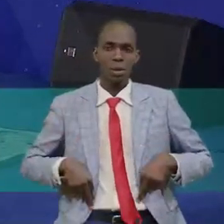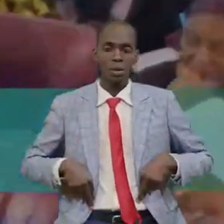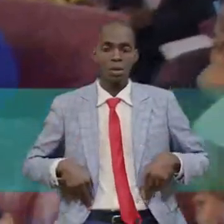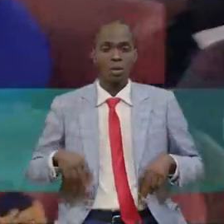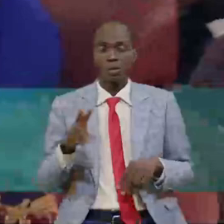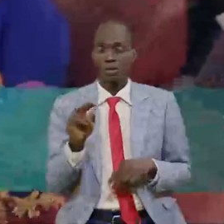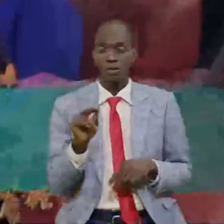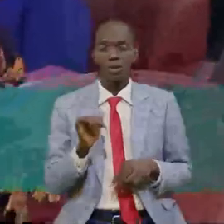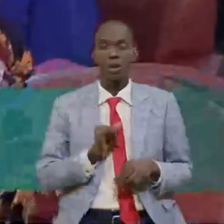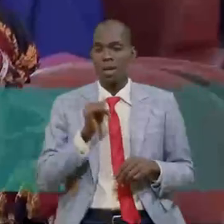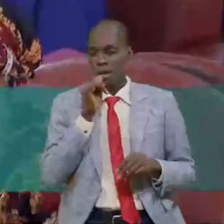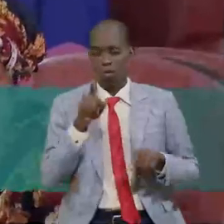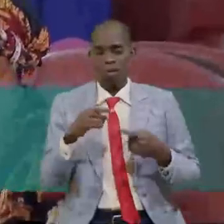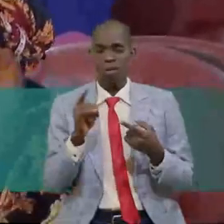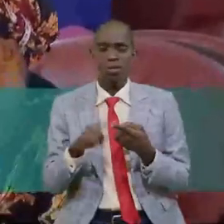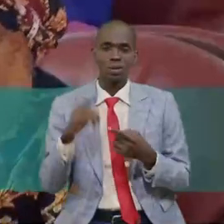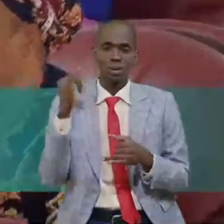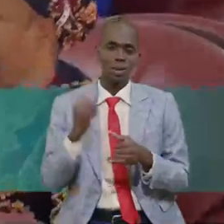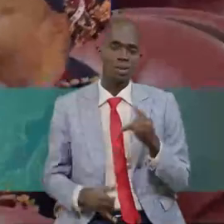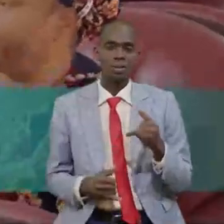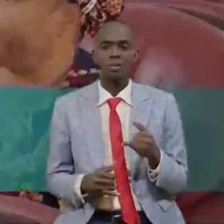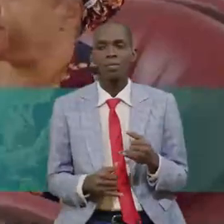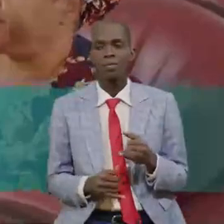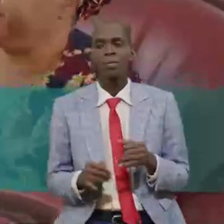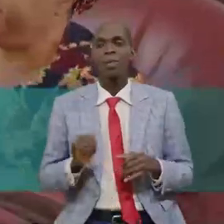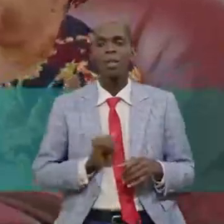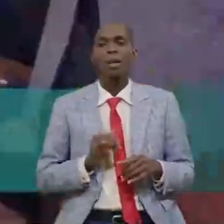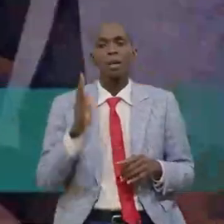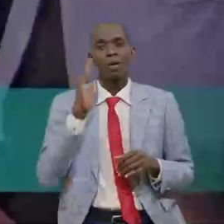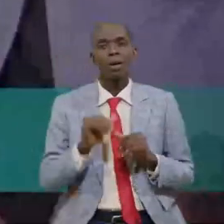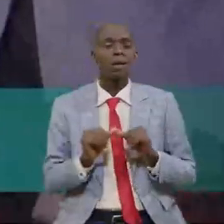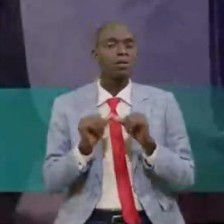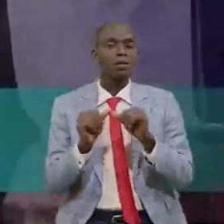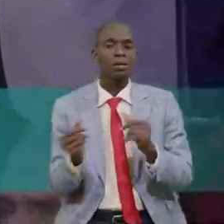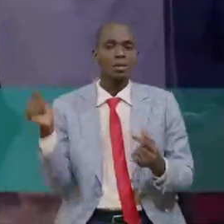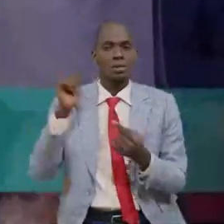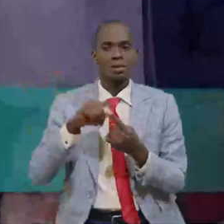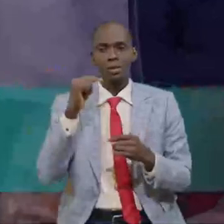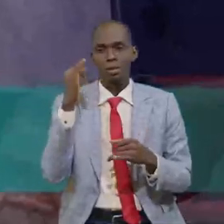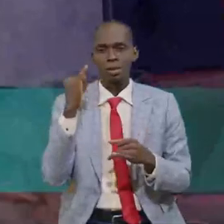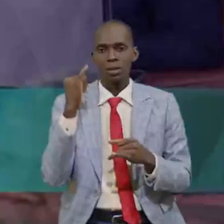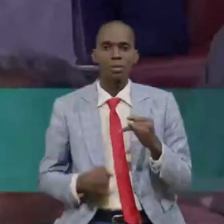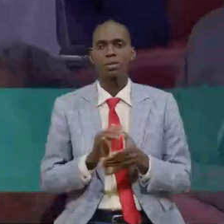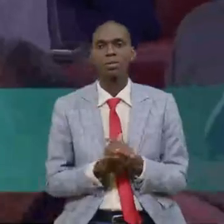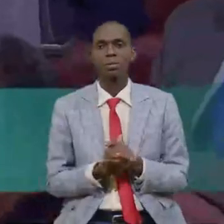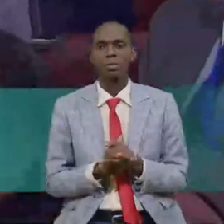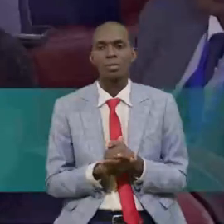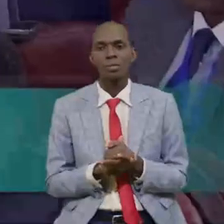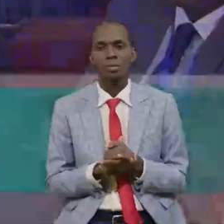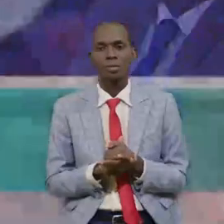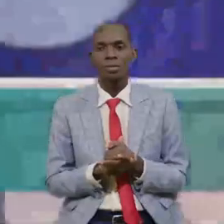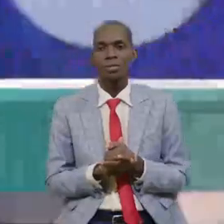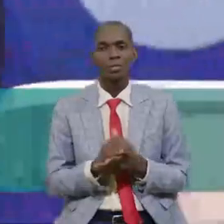vais jusqu'à la fin. Quelqu'un là-bas, je vais jusqu'à la fin. Vous savez,